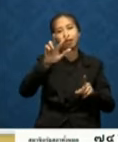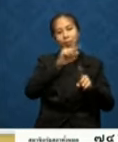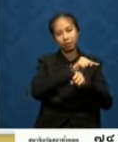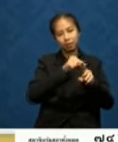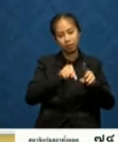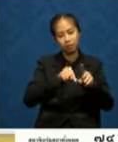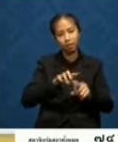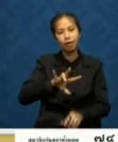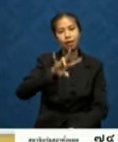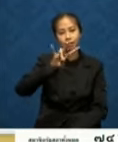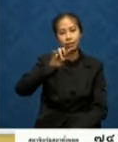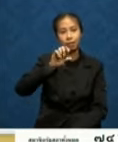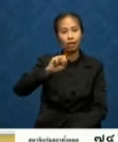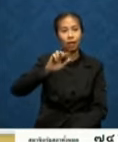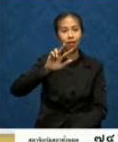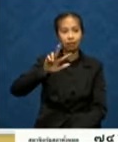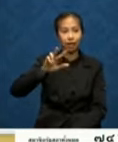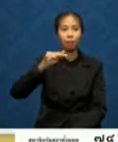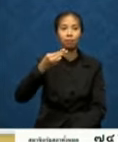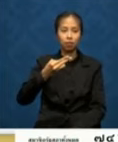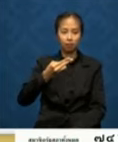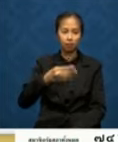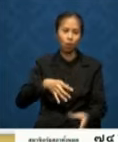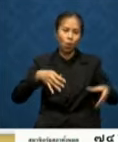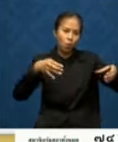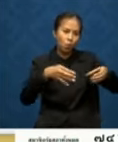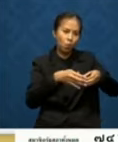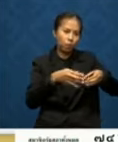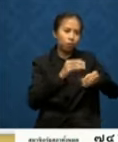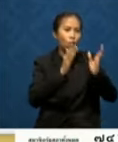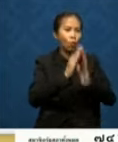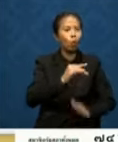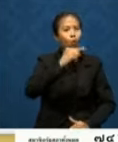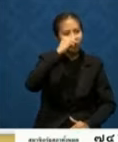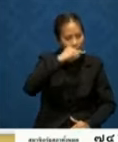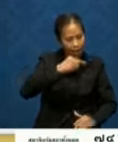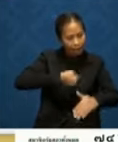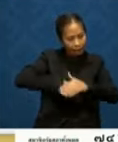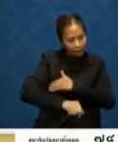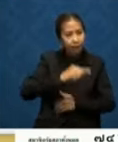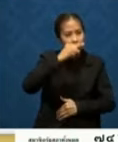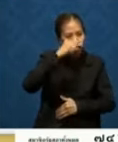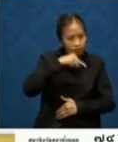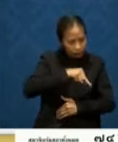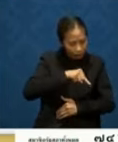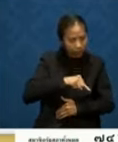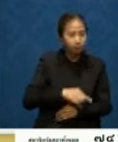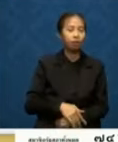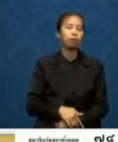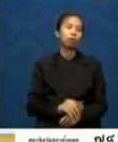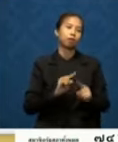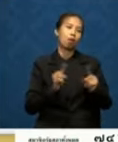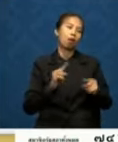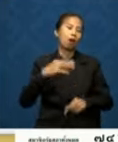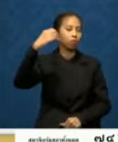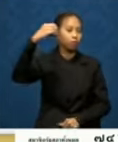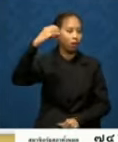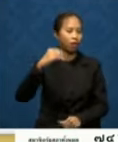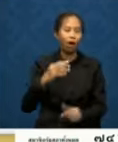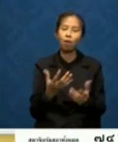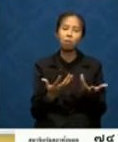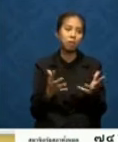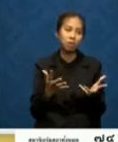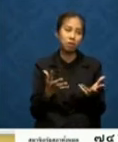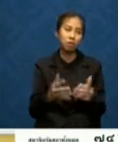700,00030,000รายเขาเป็นคนกลุ่มน้อยครับเป็นคนไทยเกิดในประเทศไทยสัญชาติไทยครับแต่ไม่มีไฟฟ้าใช้